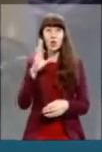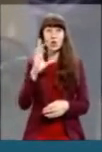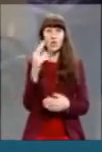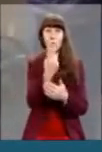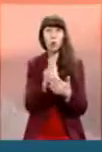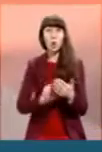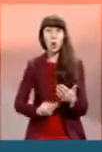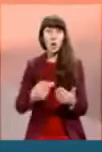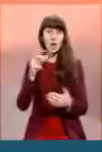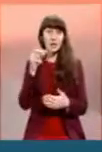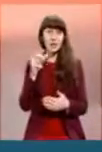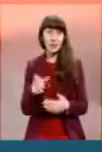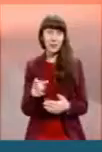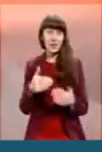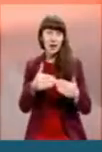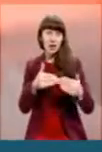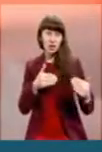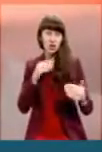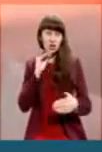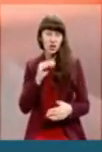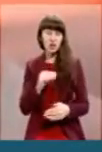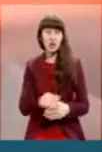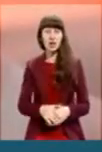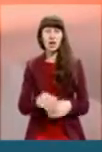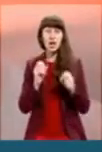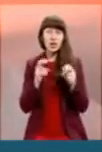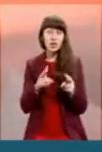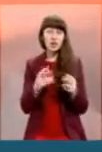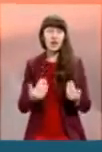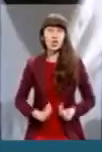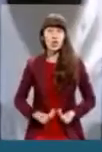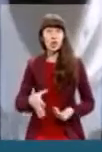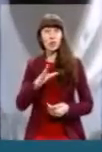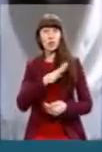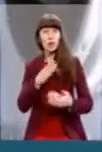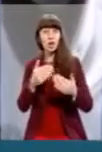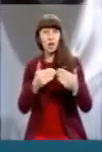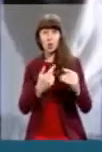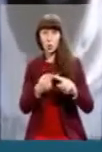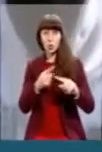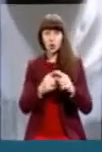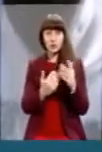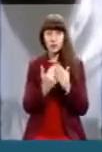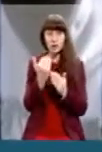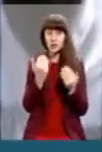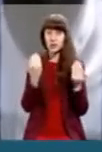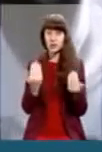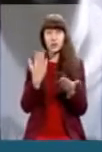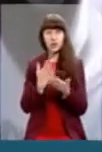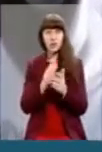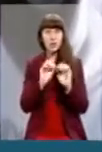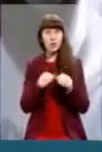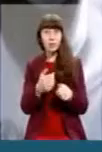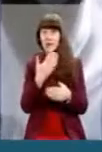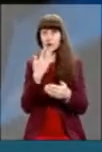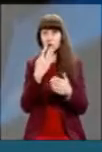оснащении, что имеется сегодня, говорит, только мечтали. Ведь риски для жизни спасателей тогда были высоки. Сегодня у ребят редкая